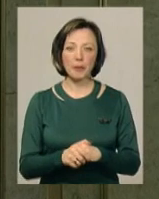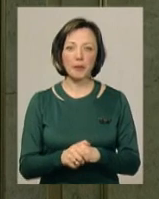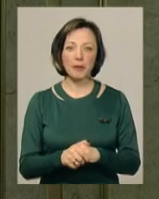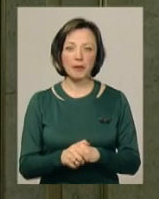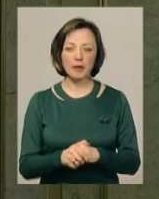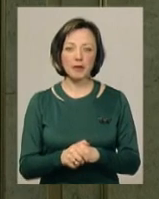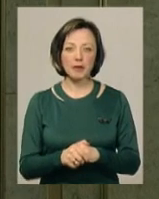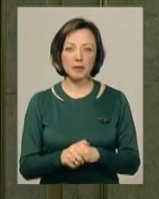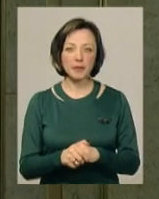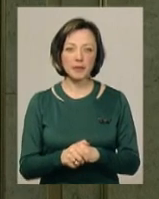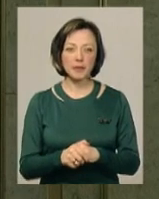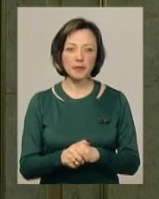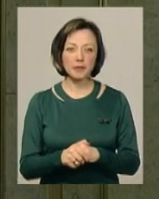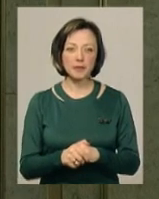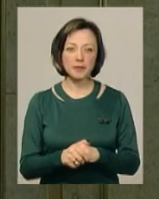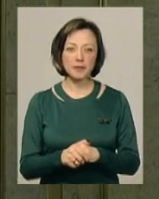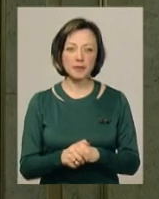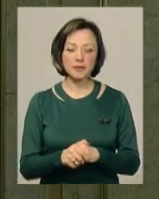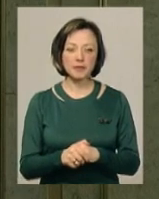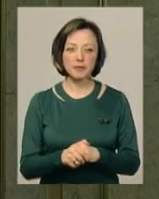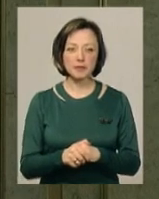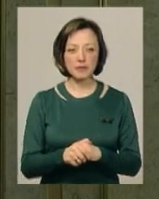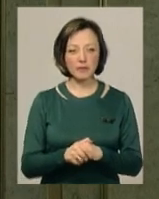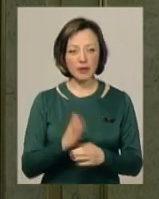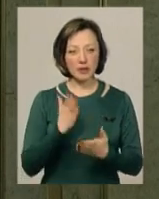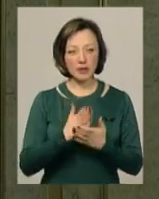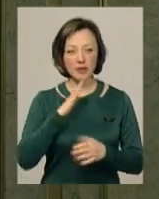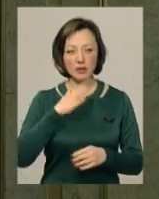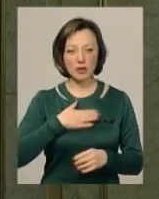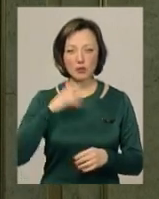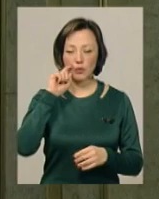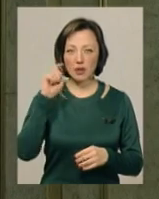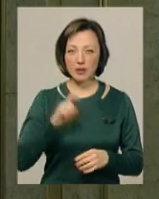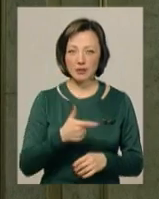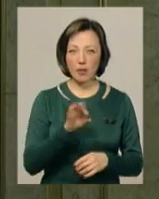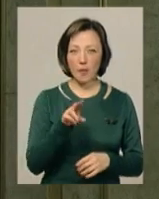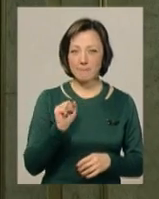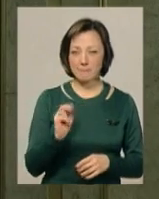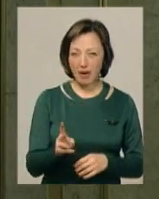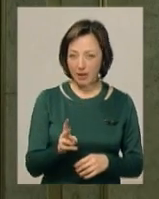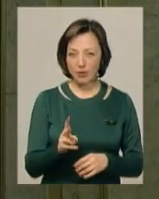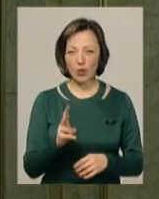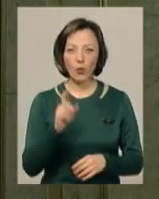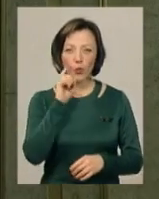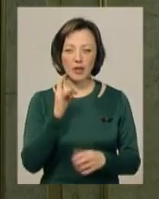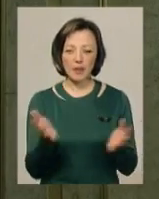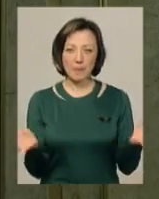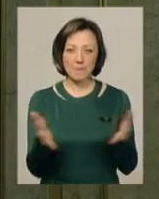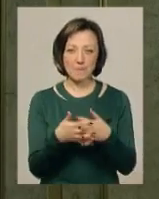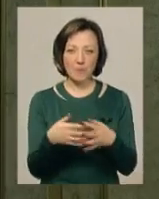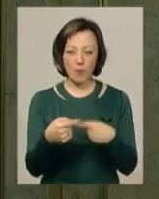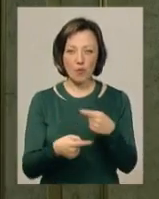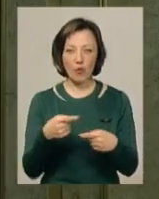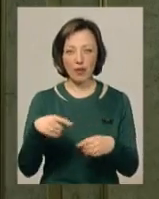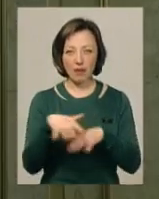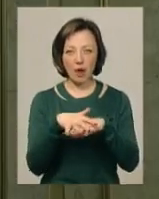наше українське, ГОПАК той самий, українське попорі, попорі вірніші на теми